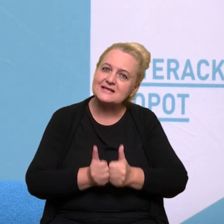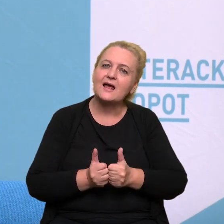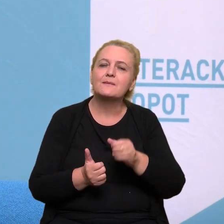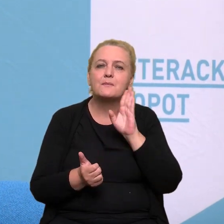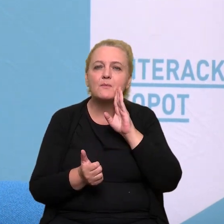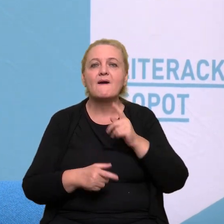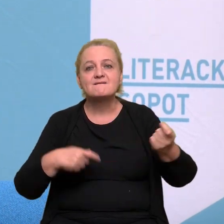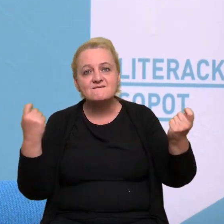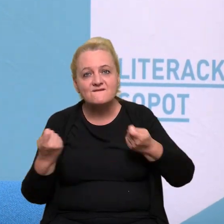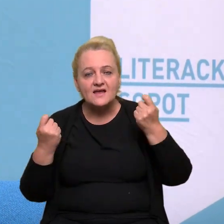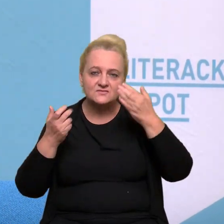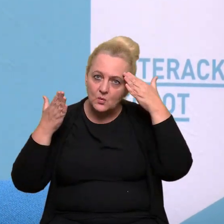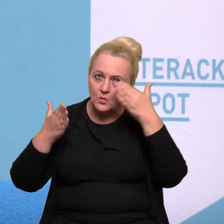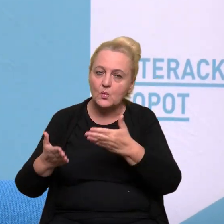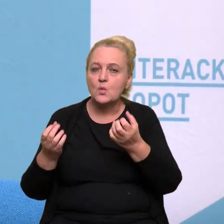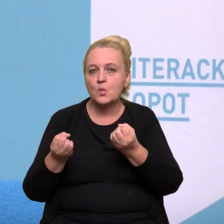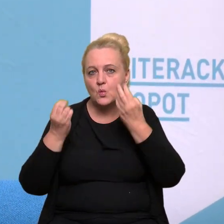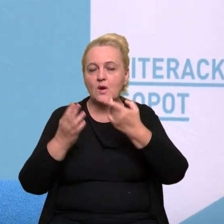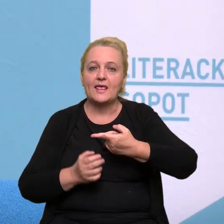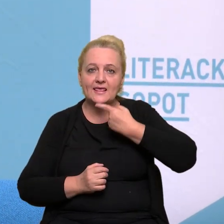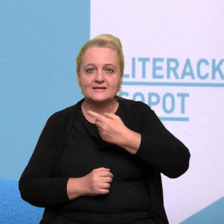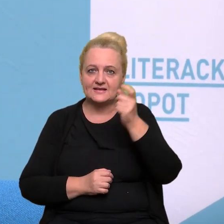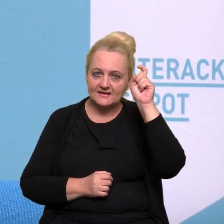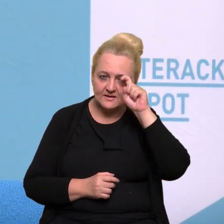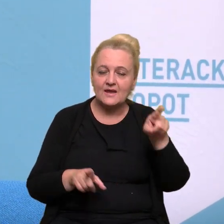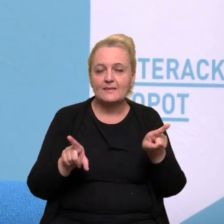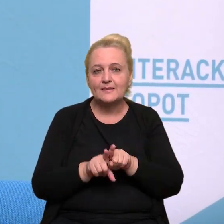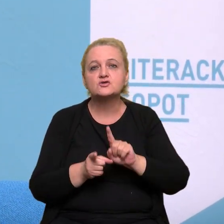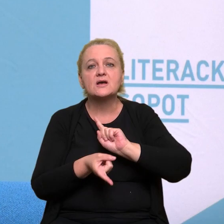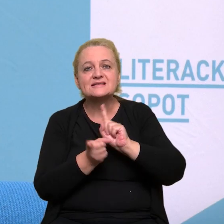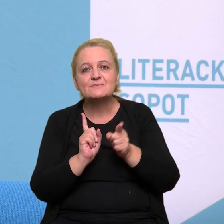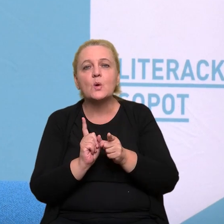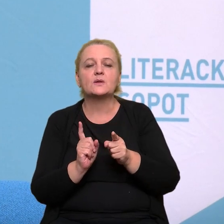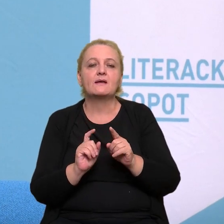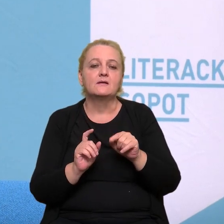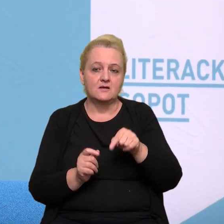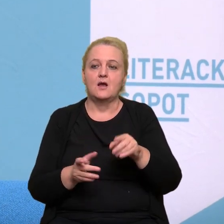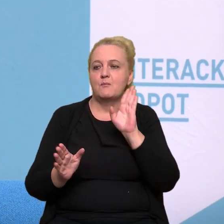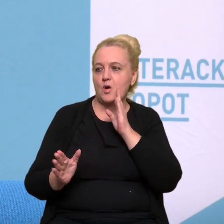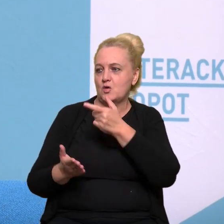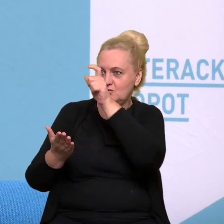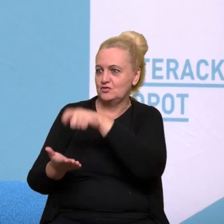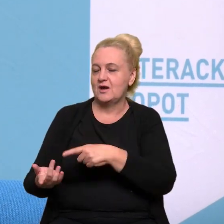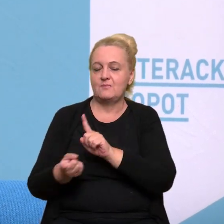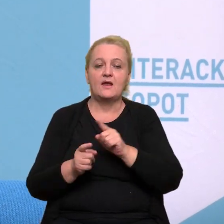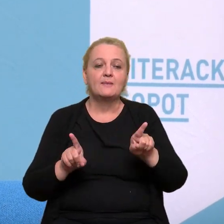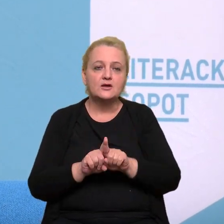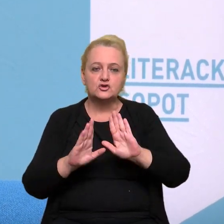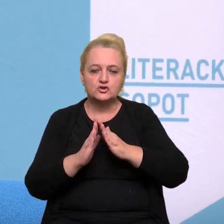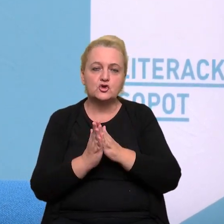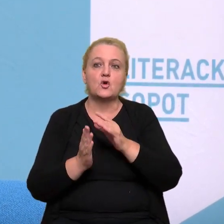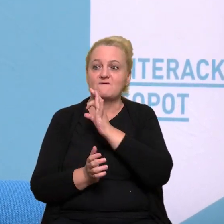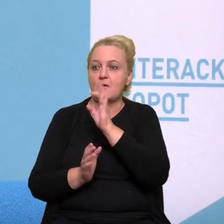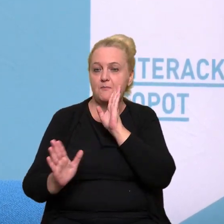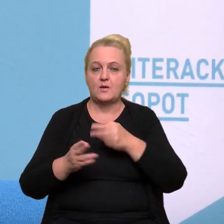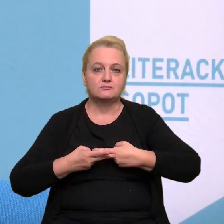właśnie festiwal poświęcony kulturze i językowi niemieckiemu, ale także spotkania takie jak to z tobą i wydanie takich książek jak